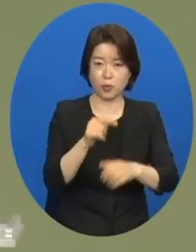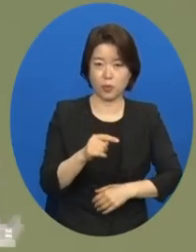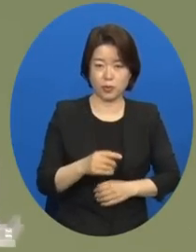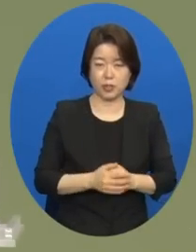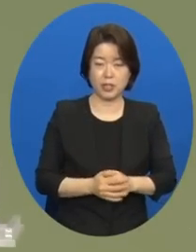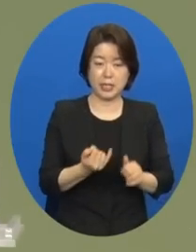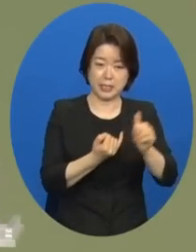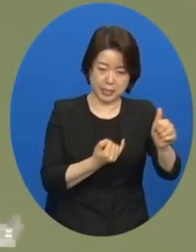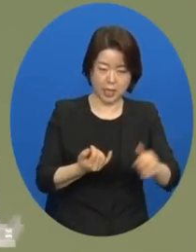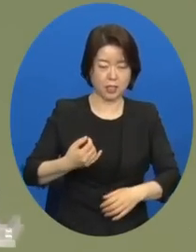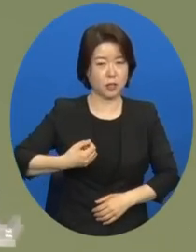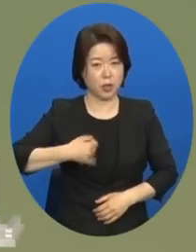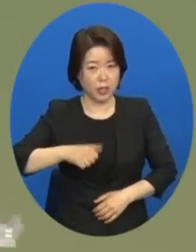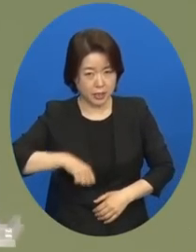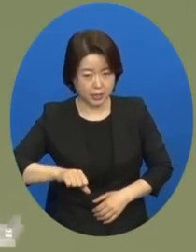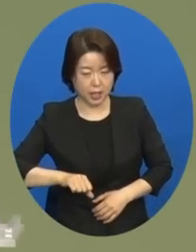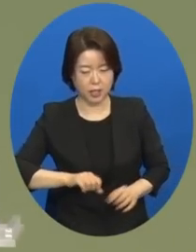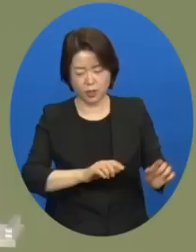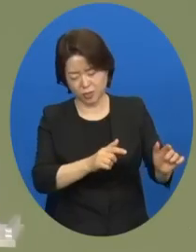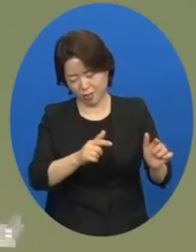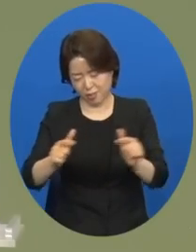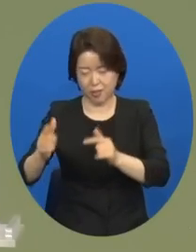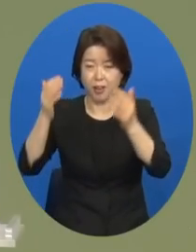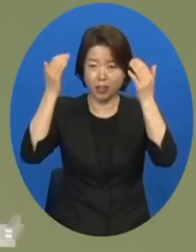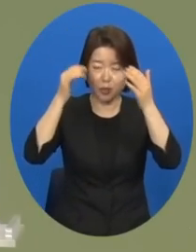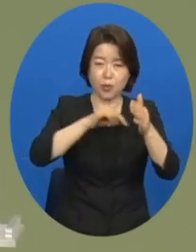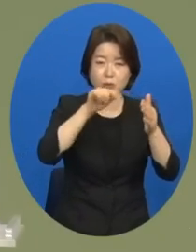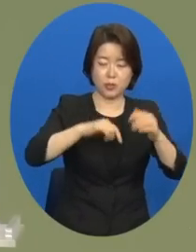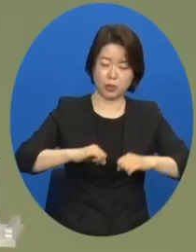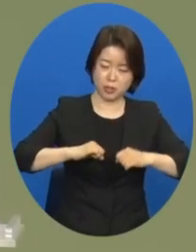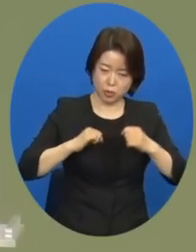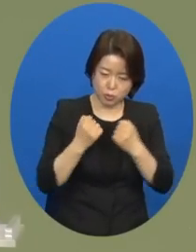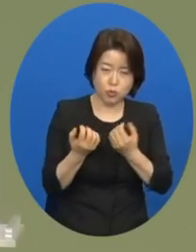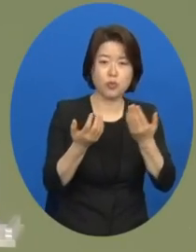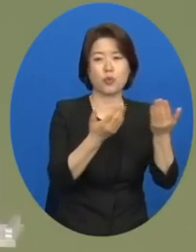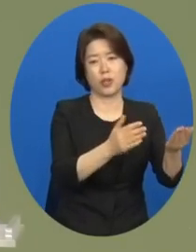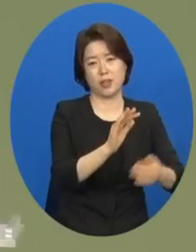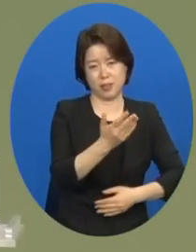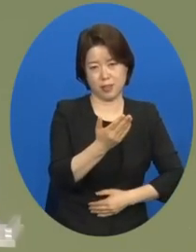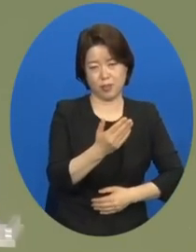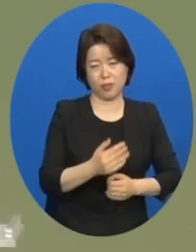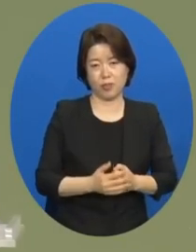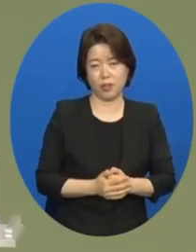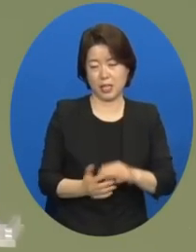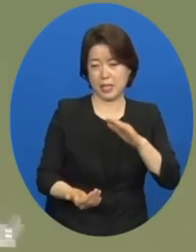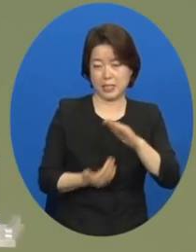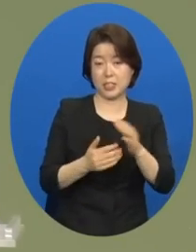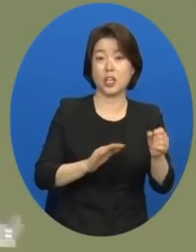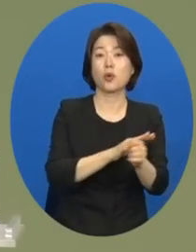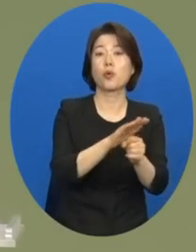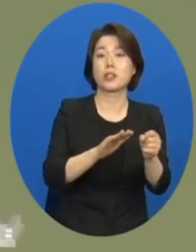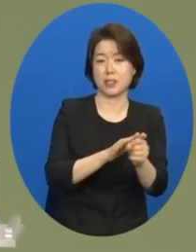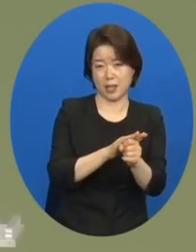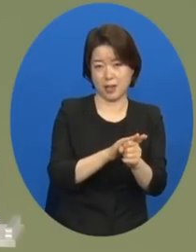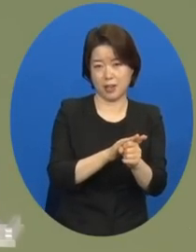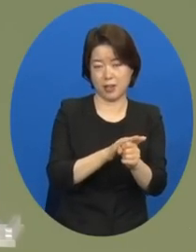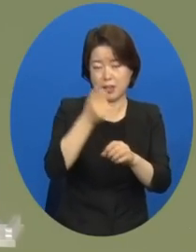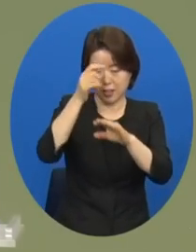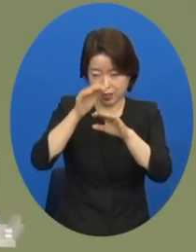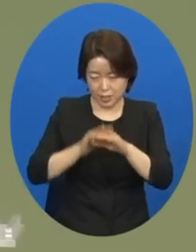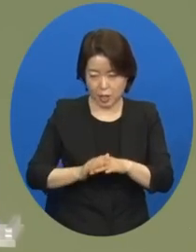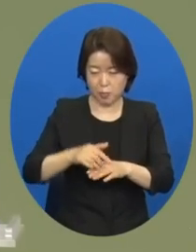배우지하거나 총체적인 고난에 순종하는 것이라고 했어요 최고의 사랑으로 예배와